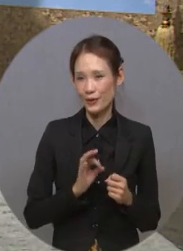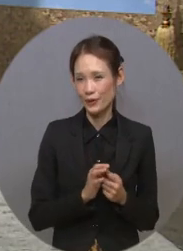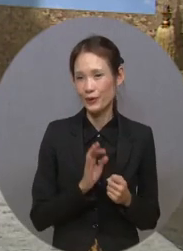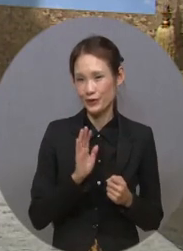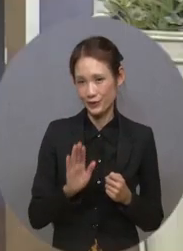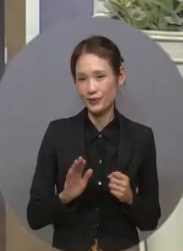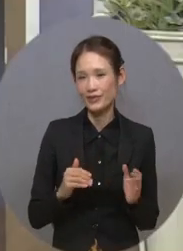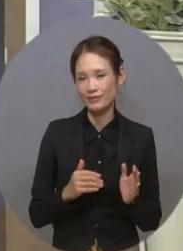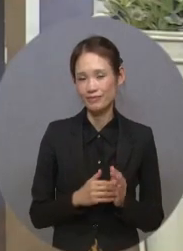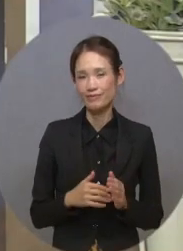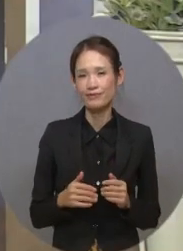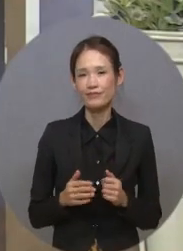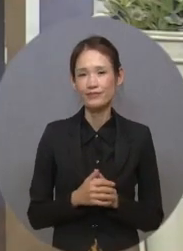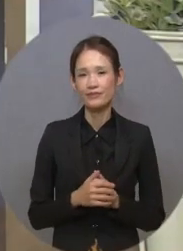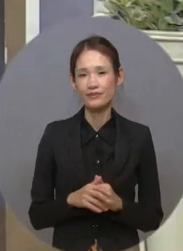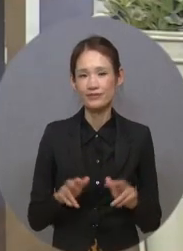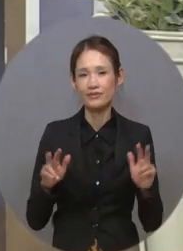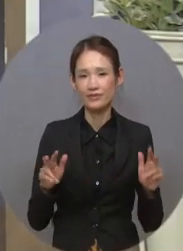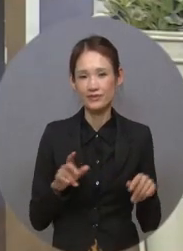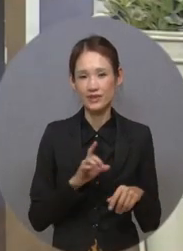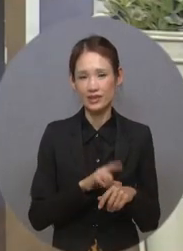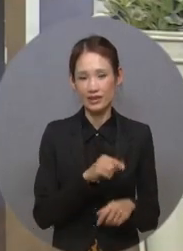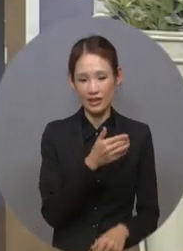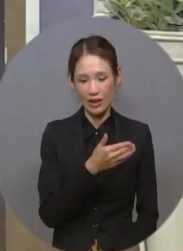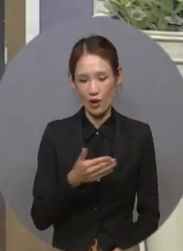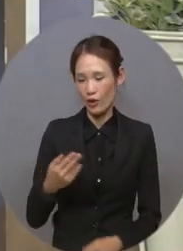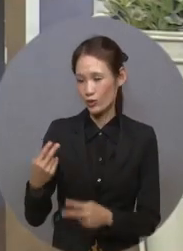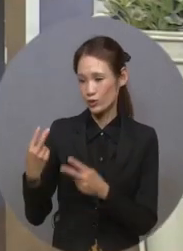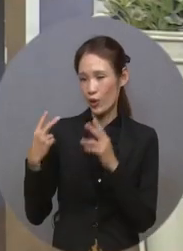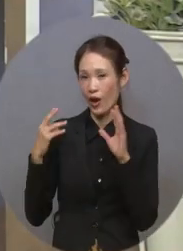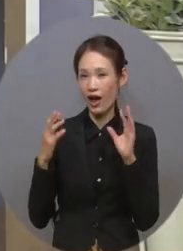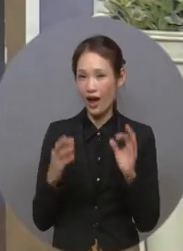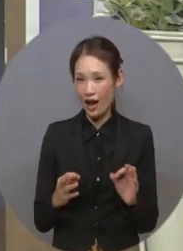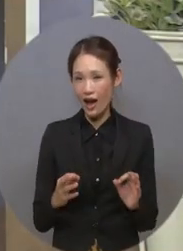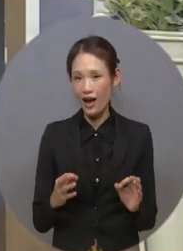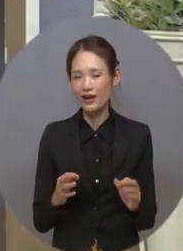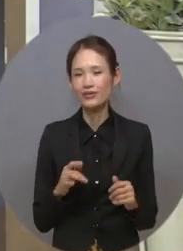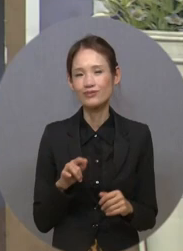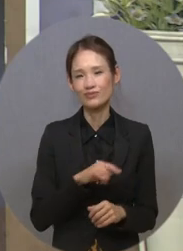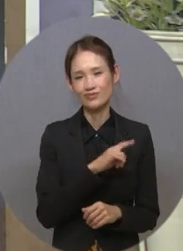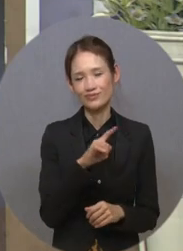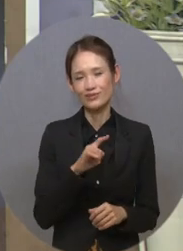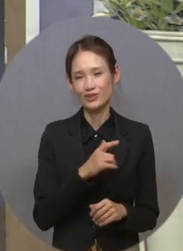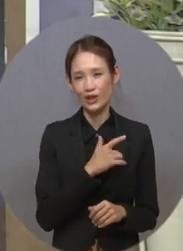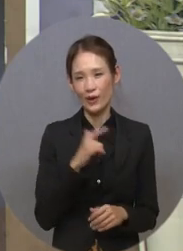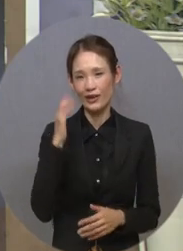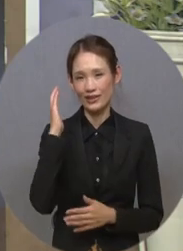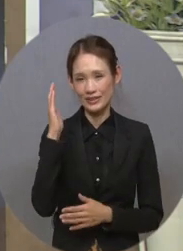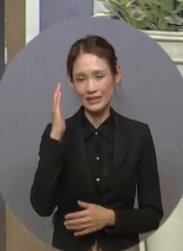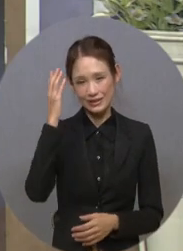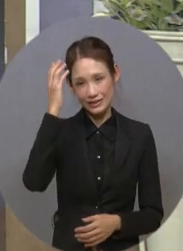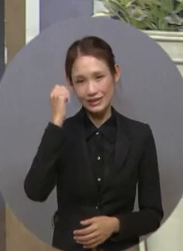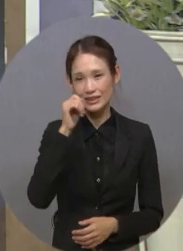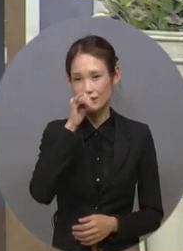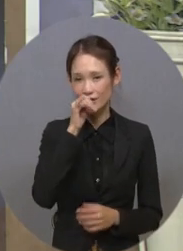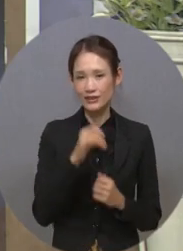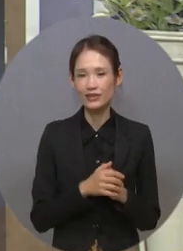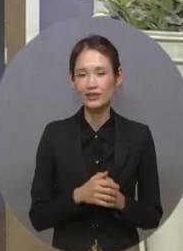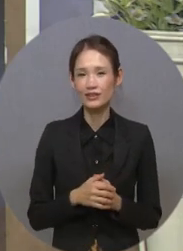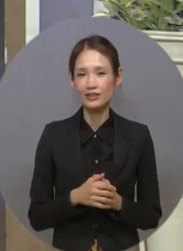네. 지났습니다. 네. 지금 또 그 세월들을 돌아보면 네. 좀 여러 가지 에피소드나 일들이 좀 기억에 남으실 것